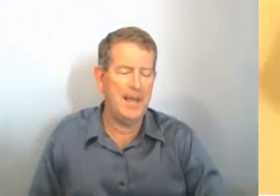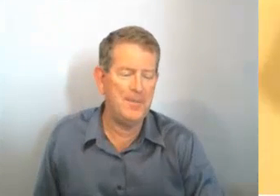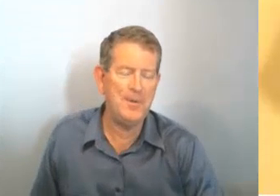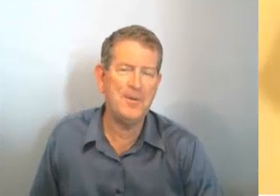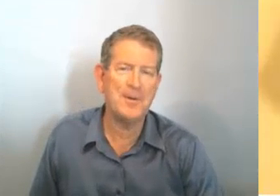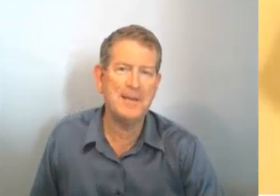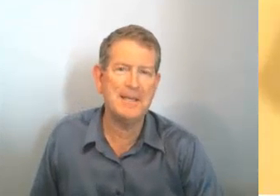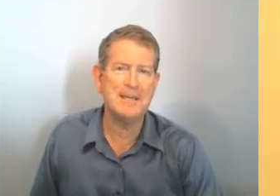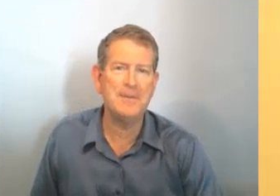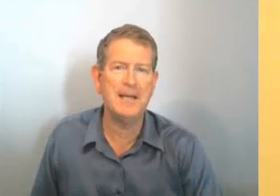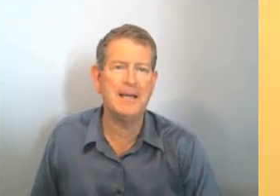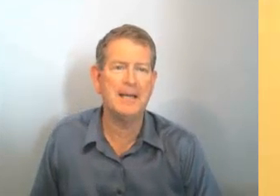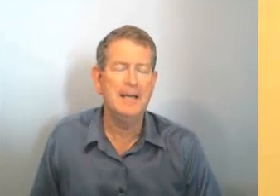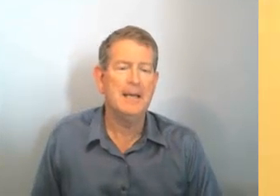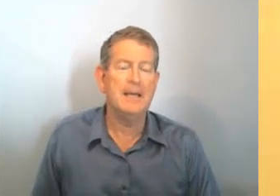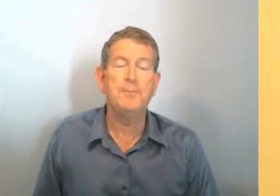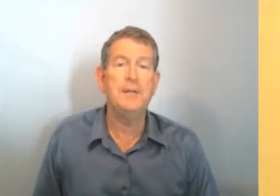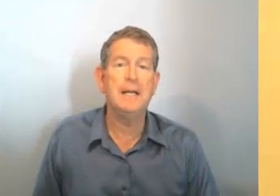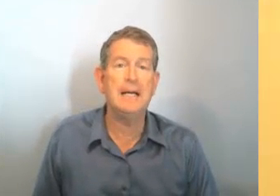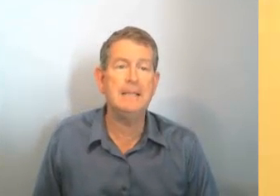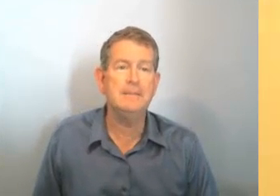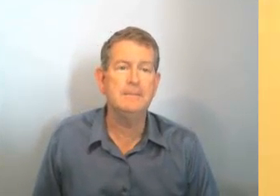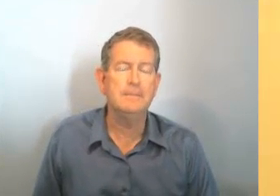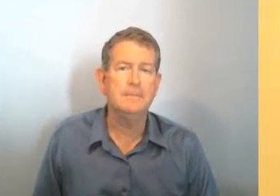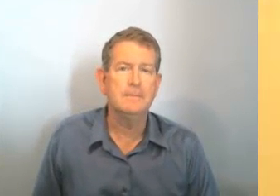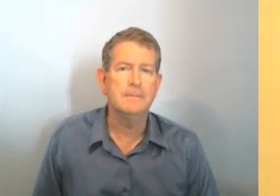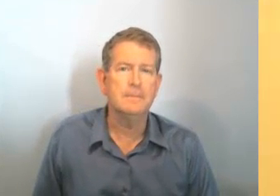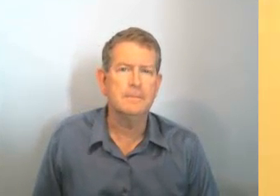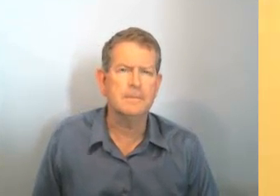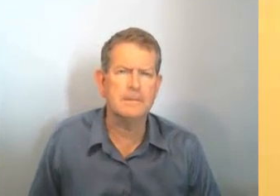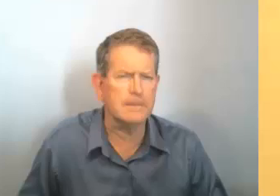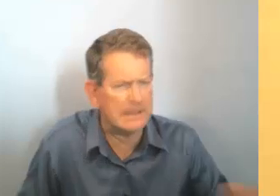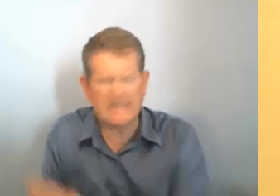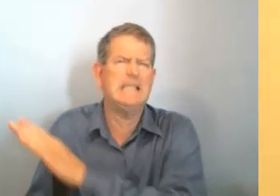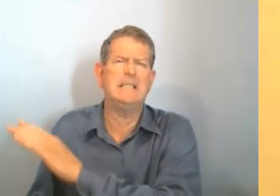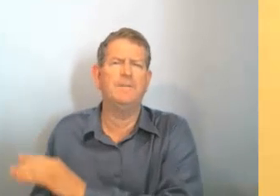Ému. Ému, ok, c'est bien. Et puis là,